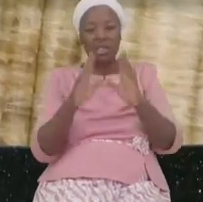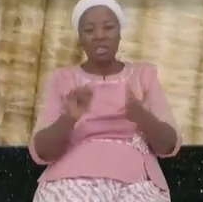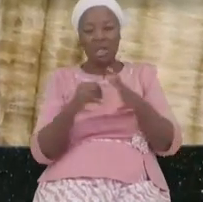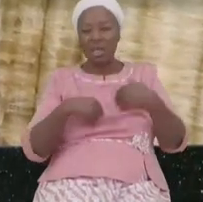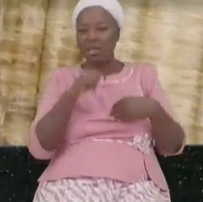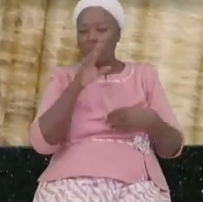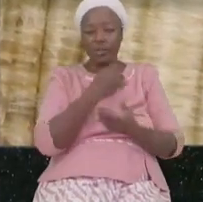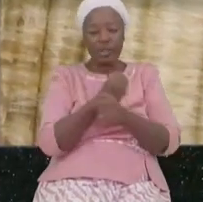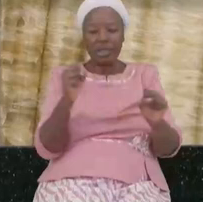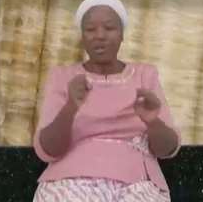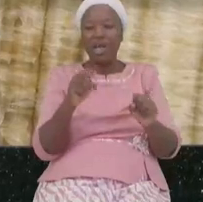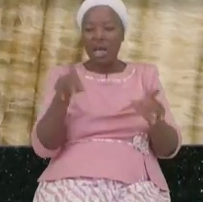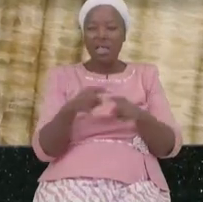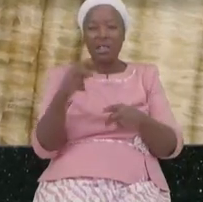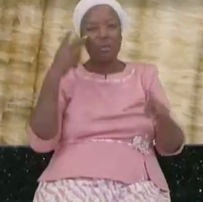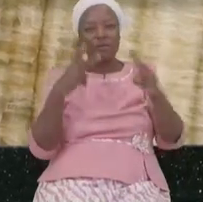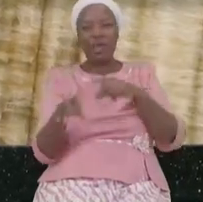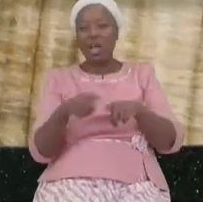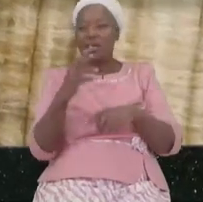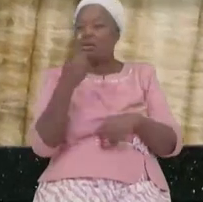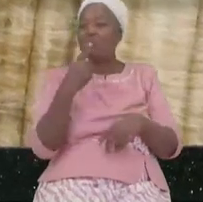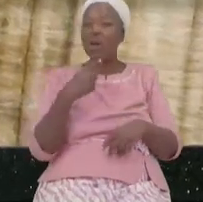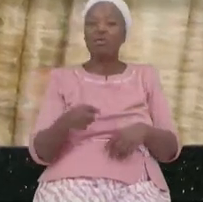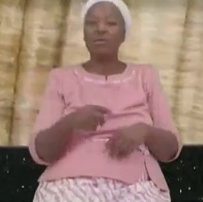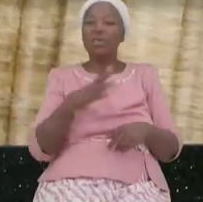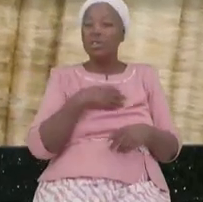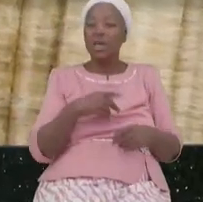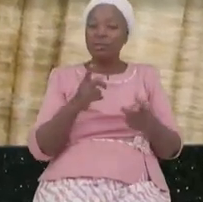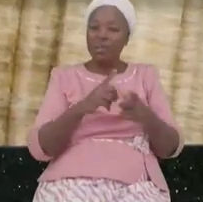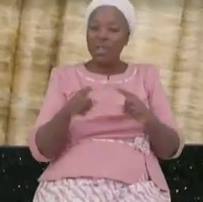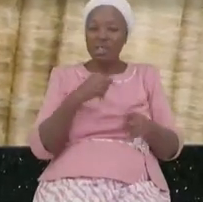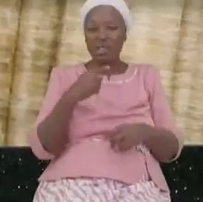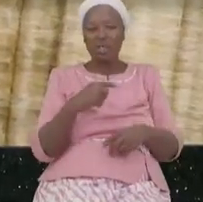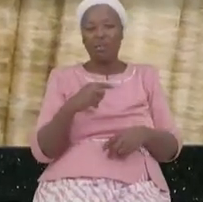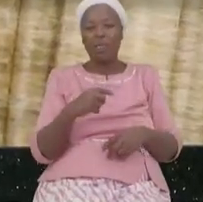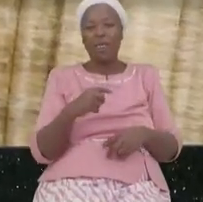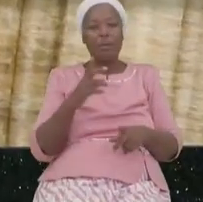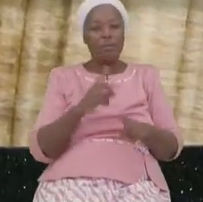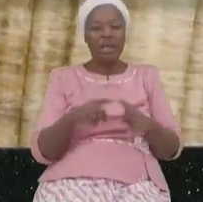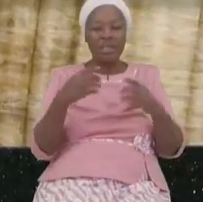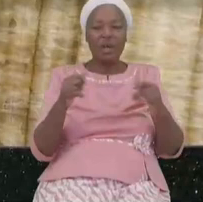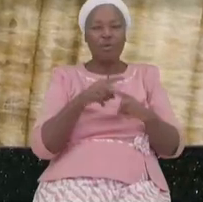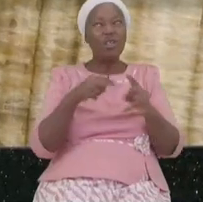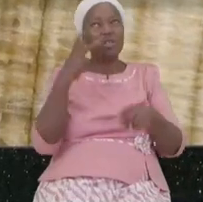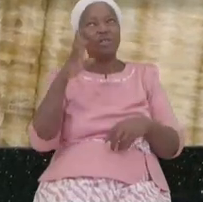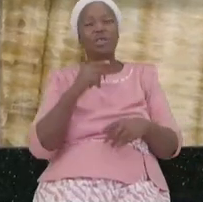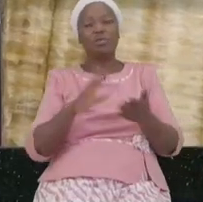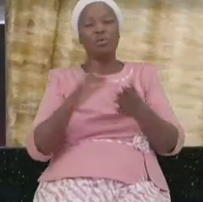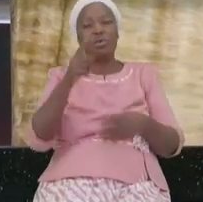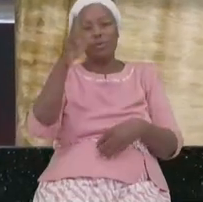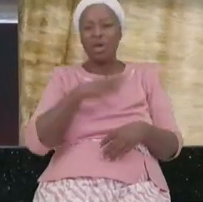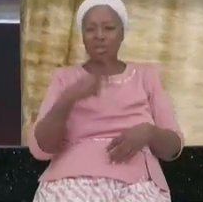prophète, comme son porte-parole. Il était sauvé. Mais maintenant, quand il a vu la gloire de Dieu et la sainteté de